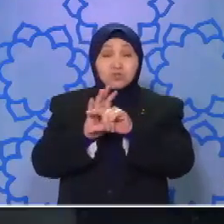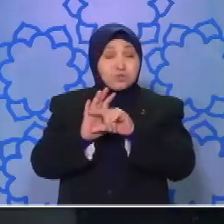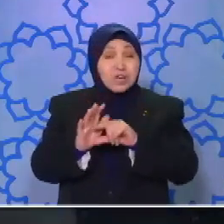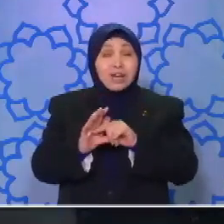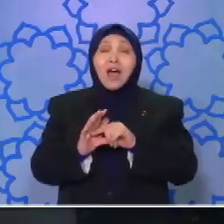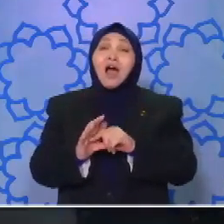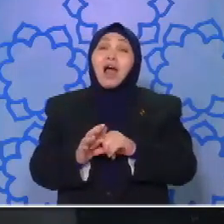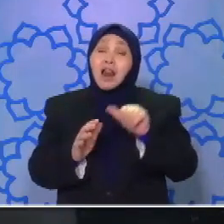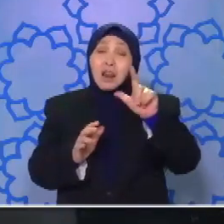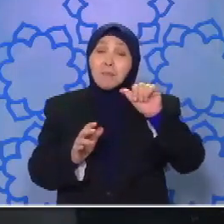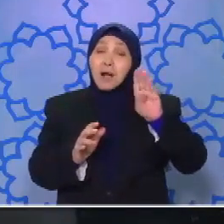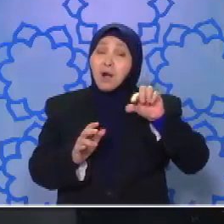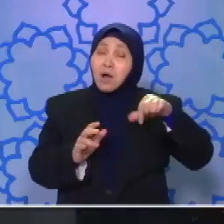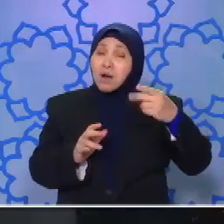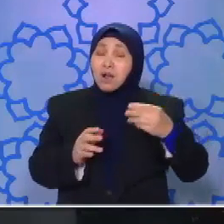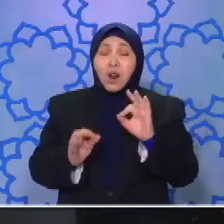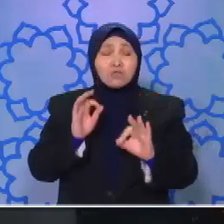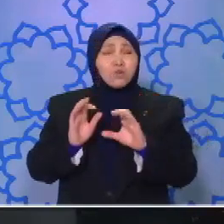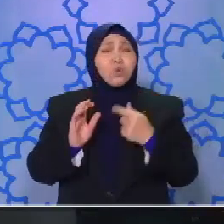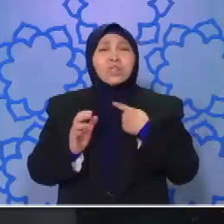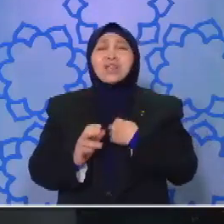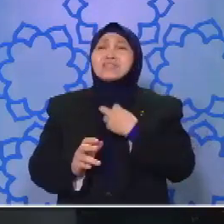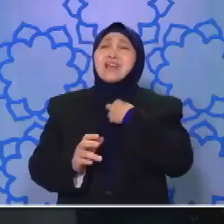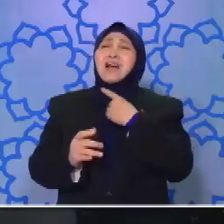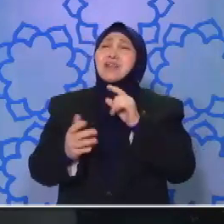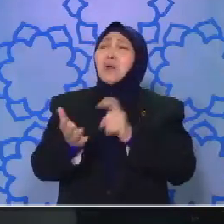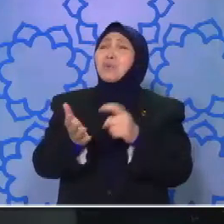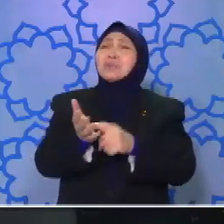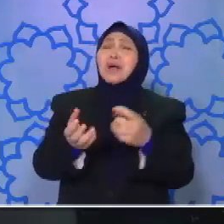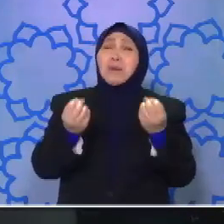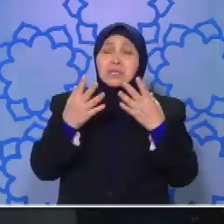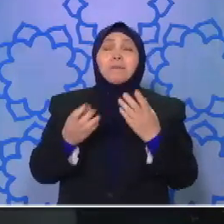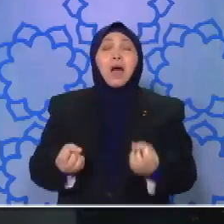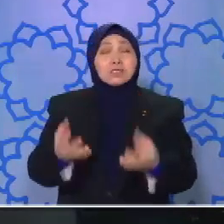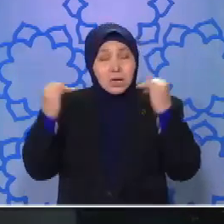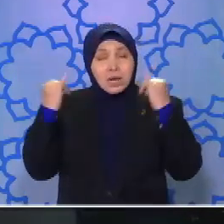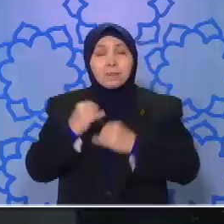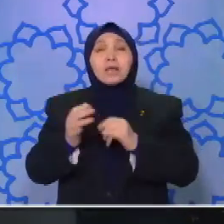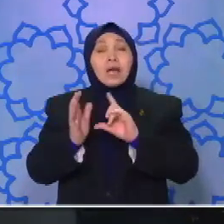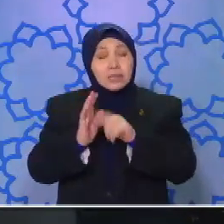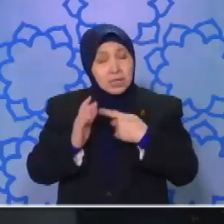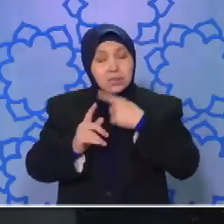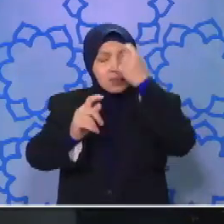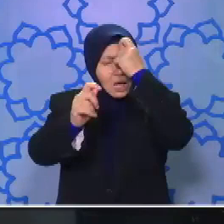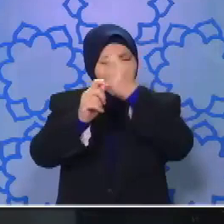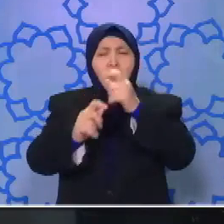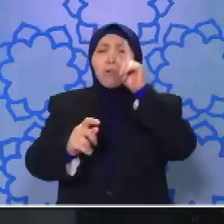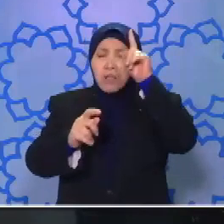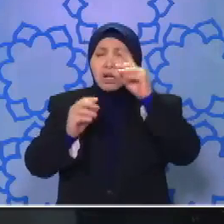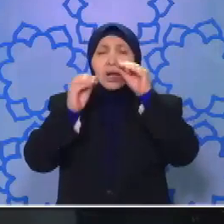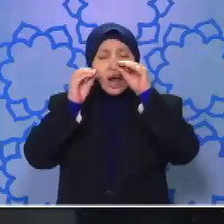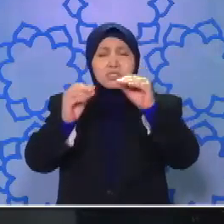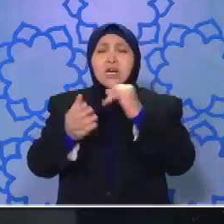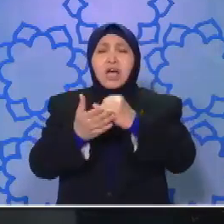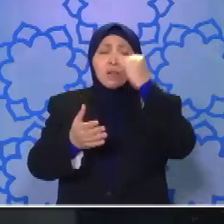hutang. Kalau kita buntu dalam nak bayar hutang, sebenarnya banyakkan lagi ibadah, nanti kita jadi takwa, Allah akan ajarkan